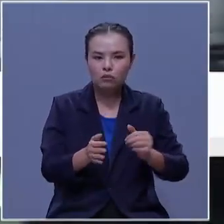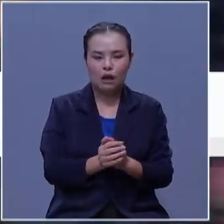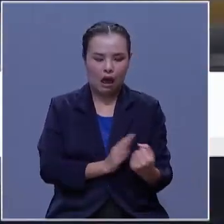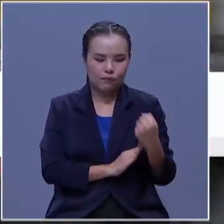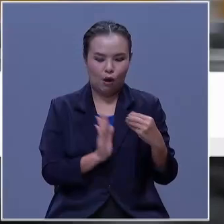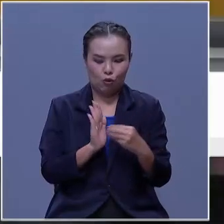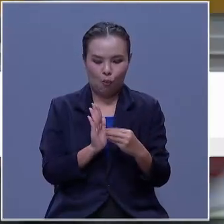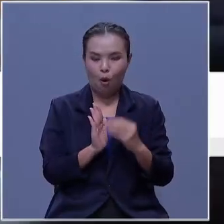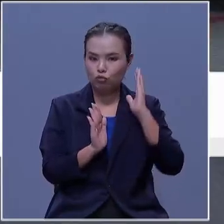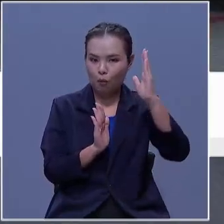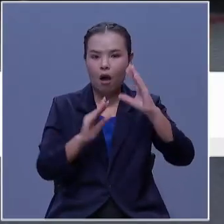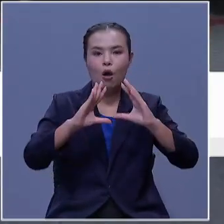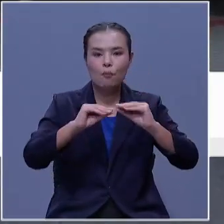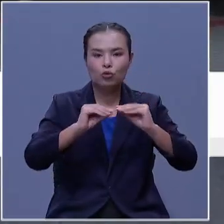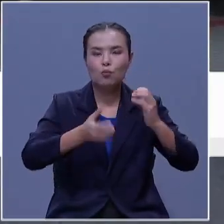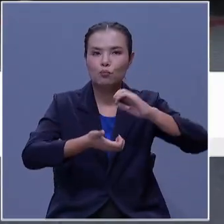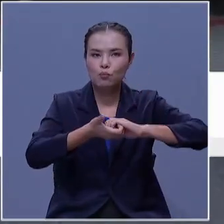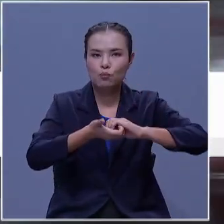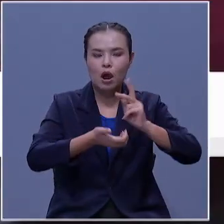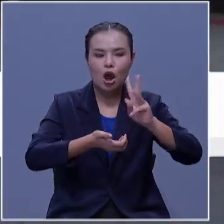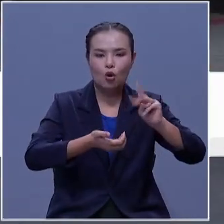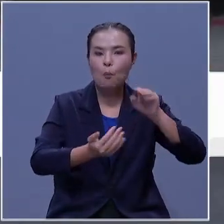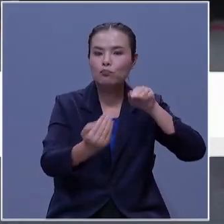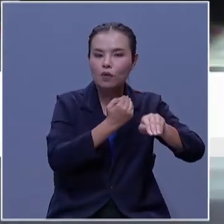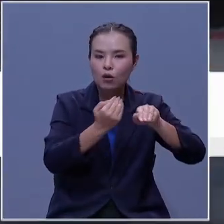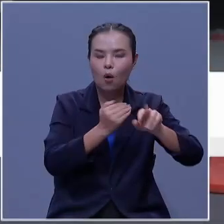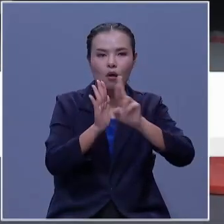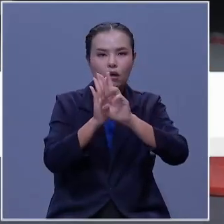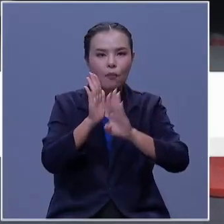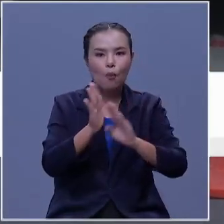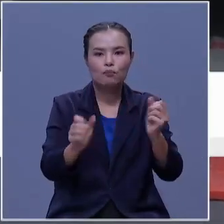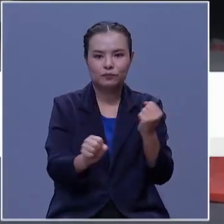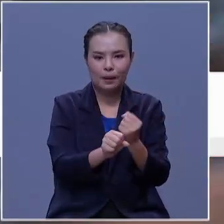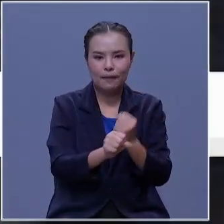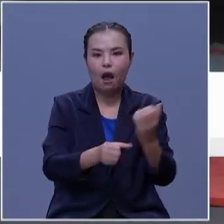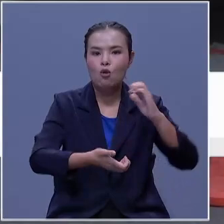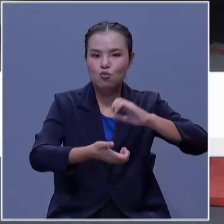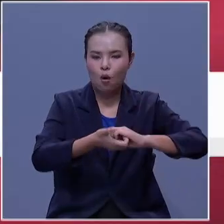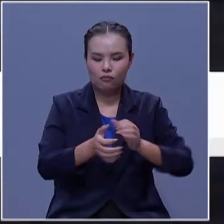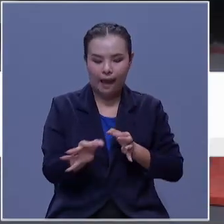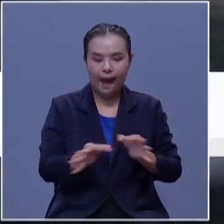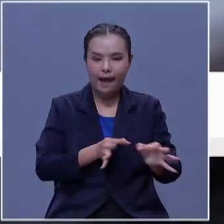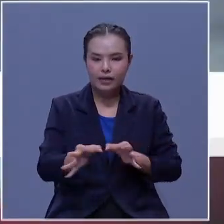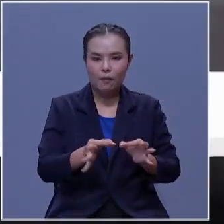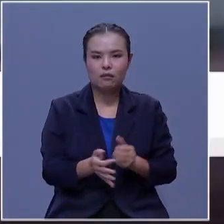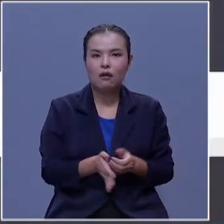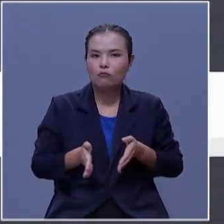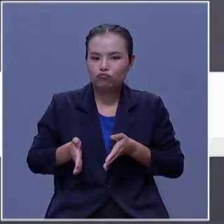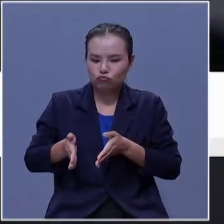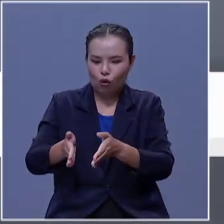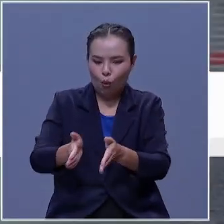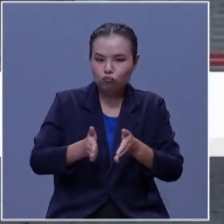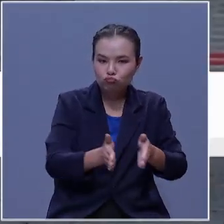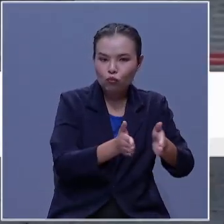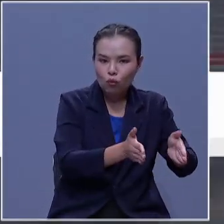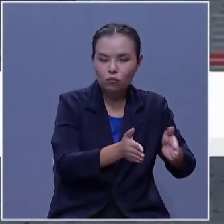ซึ่งหลังจากนี้จะมีการประชุมร่วมกับกรมทางหลวงเพื่อหาระบบทำงานร่วมกันเพราะว่าท่านอธิบายบอกว่าถนนแต่ละเส้นแต่ละสายคุ